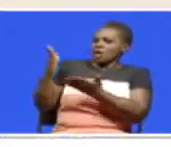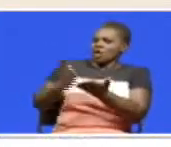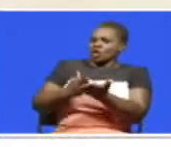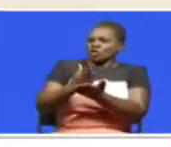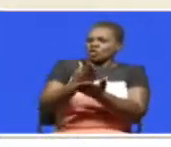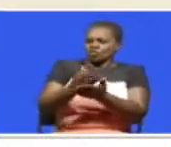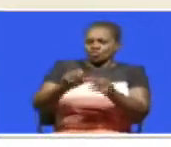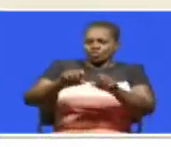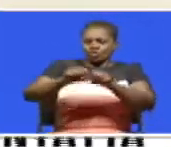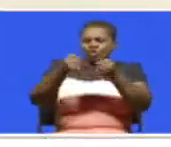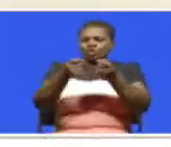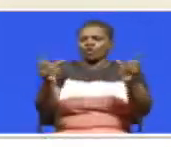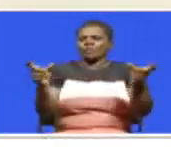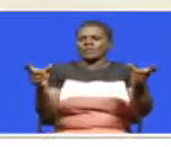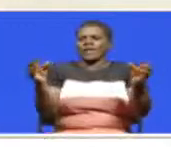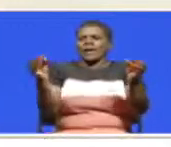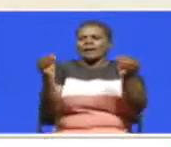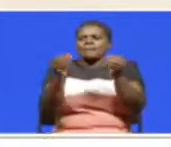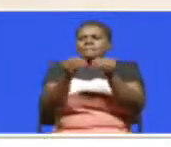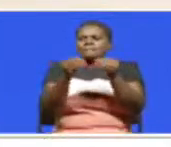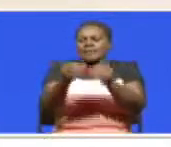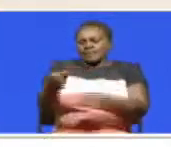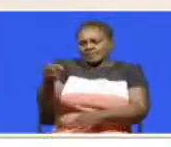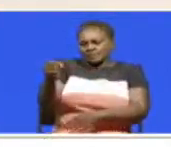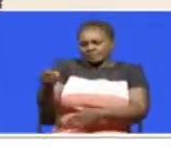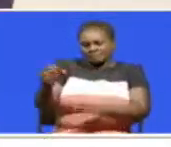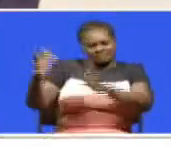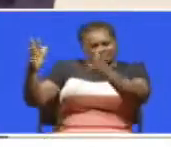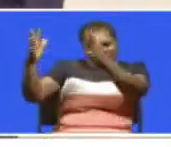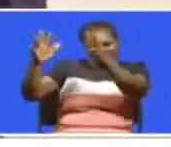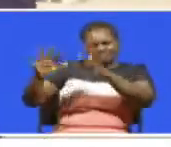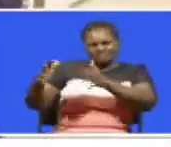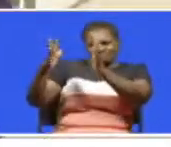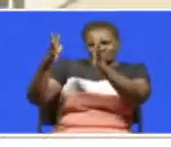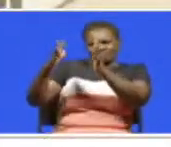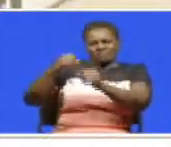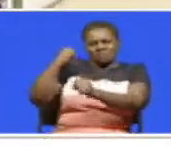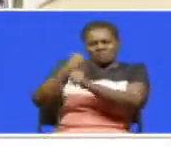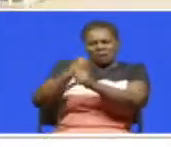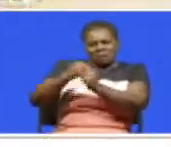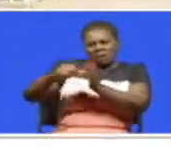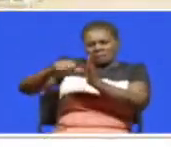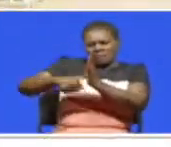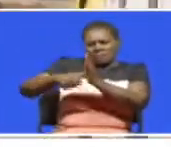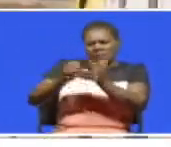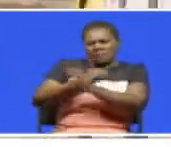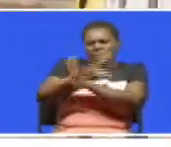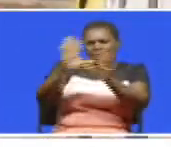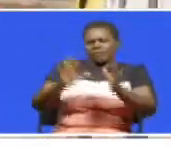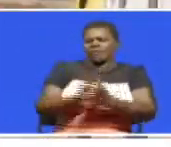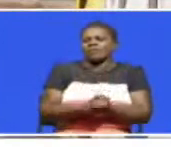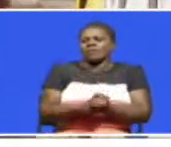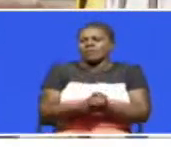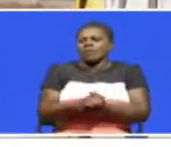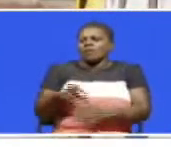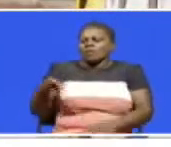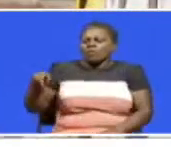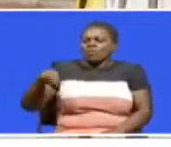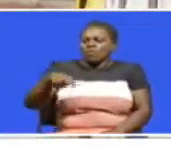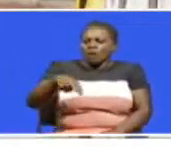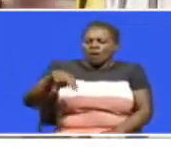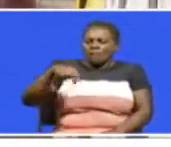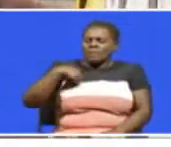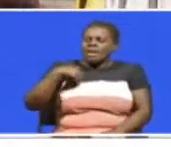kupitia mtandao walikutana naye na kumshadidia sifa kutokana na jitihada zake pevu. Kwa mkuu